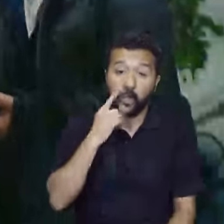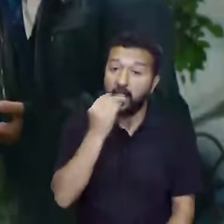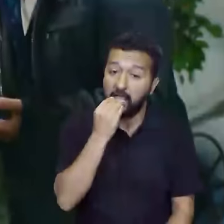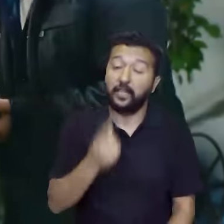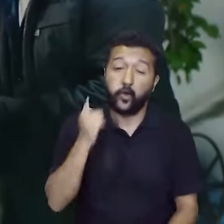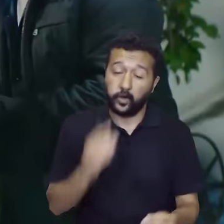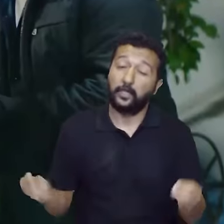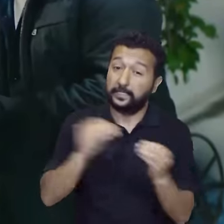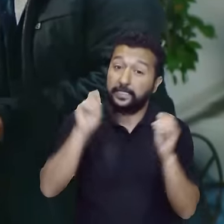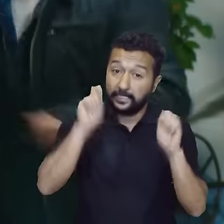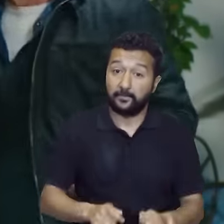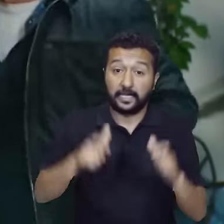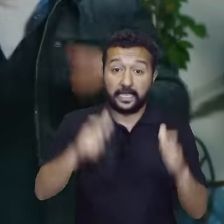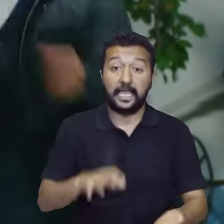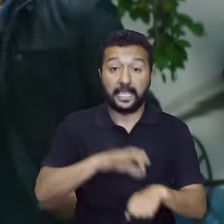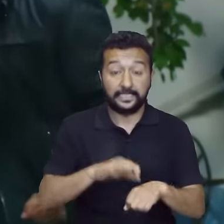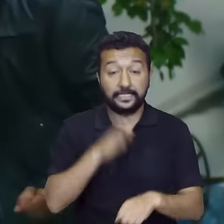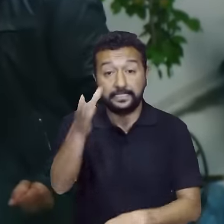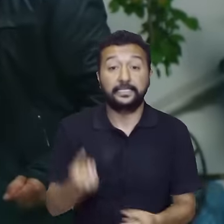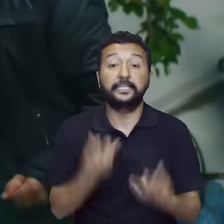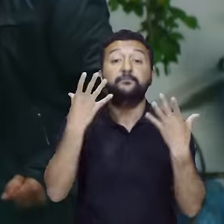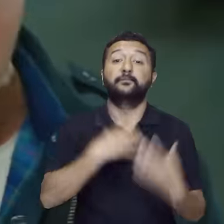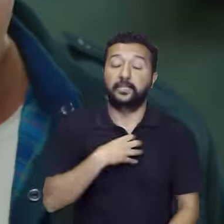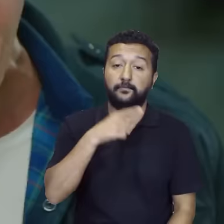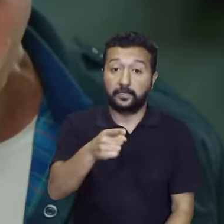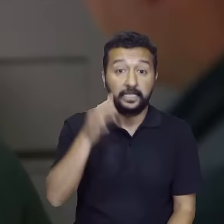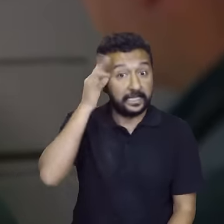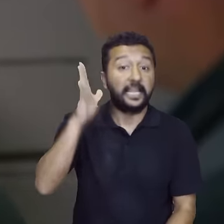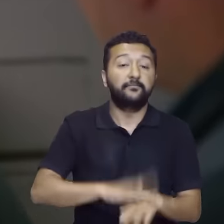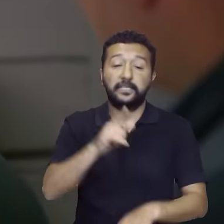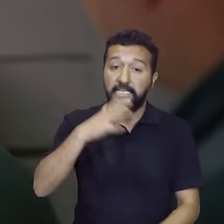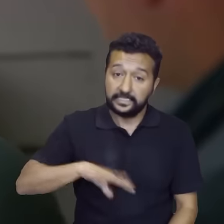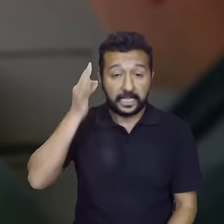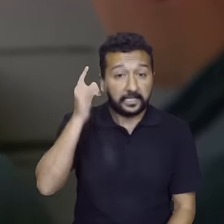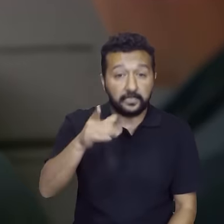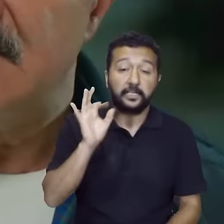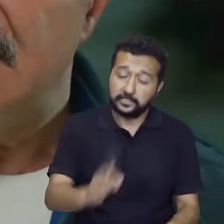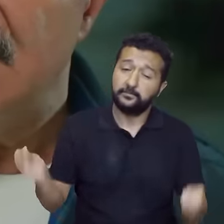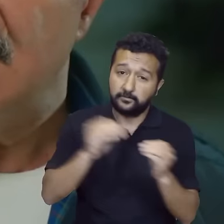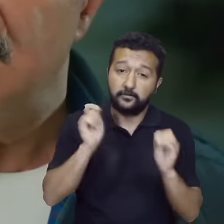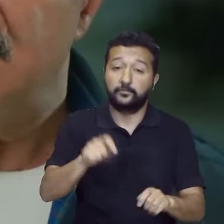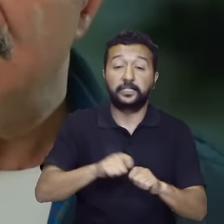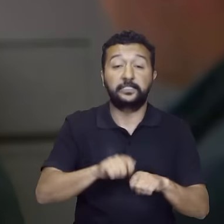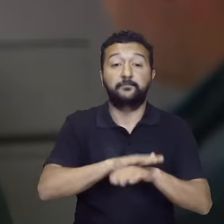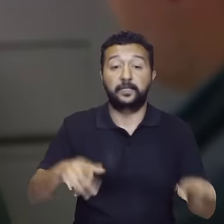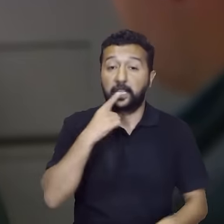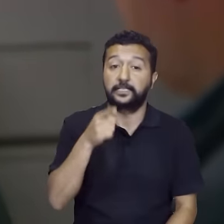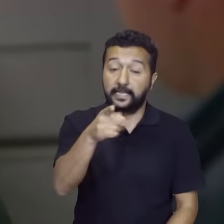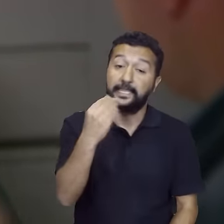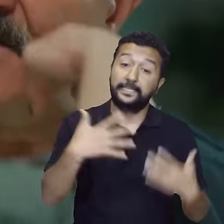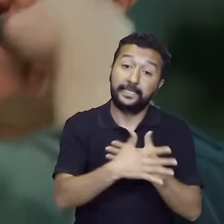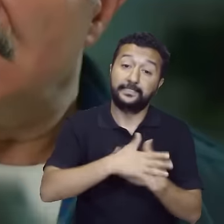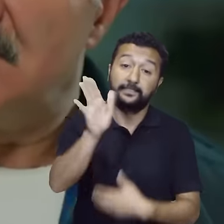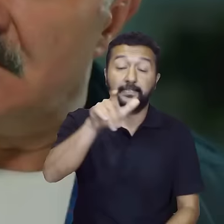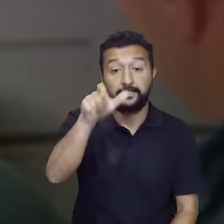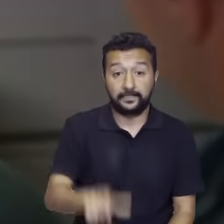yiyerek. Şeker komasına girerim buradan. Hastaneye yetiştirtmem kendimi vallahi. Delirtme beni. İster delir, ister kudur. Bu iş bitti. Sana iyi